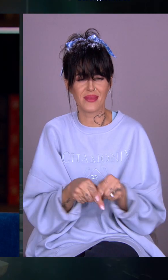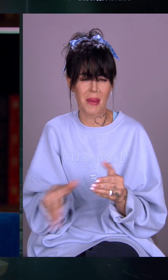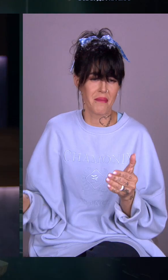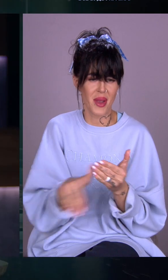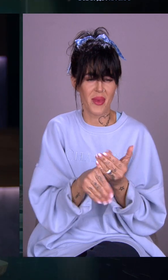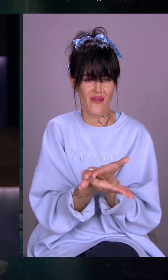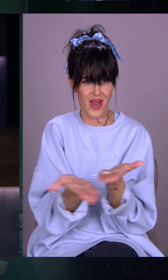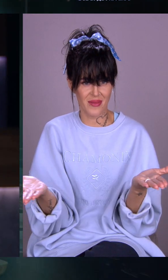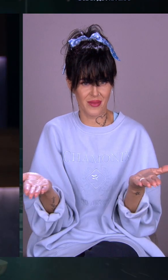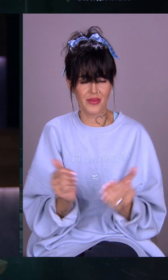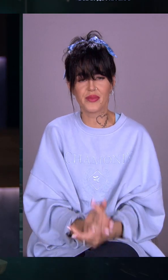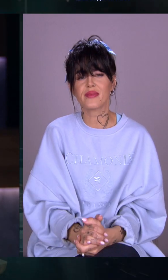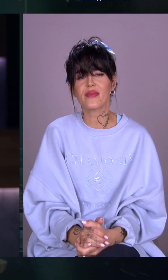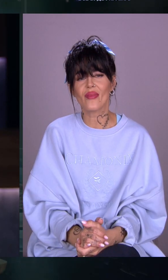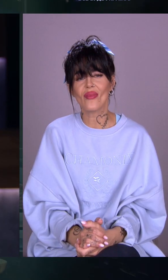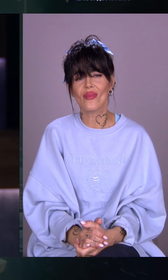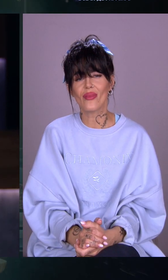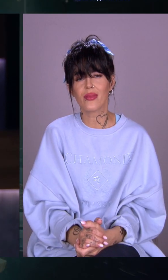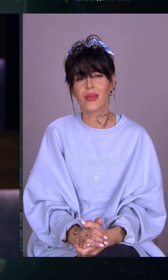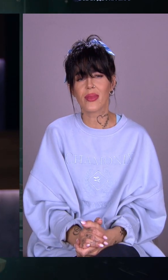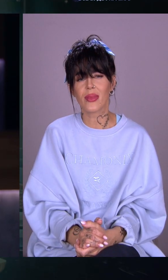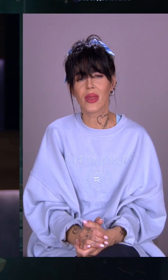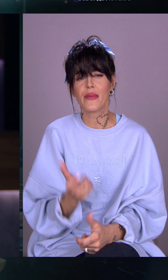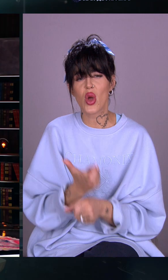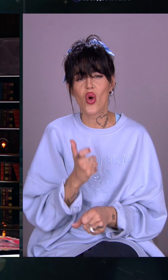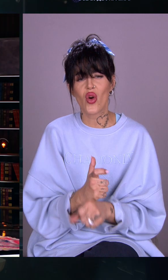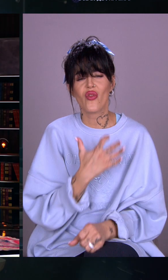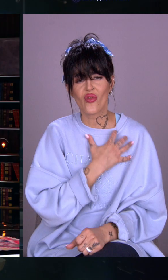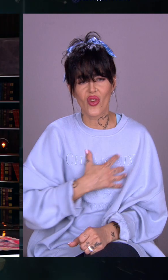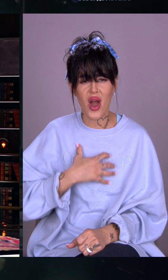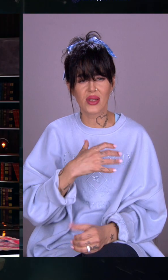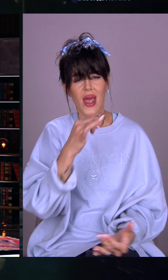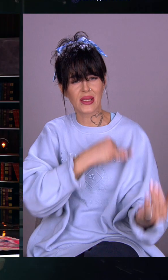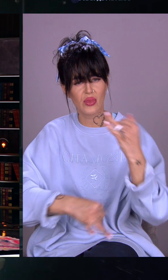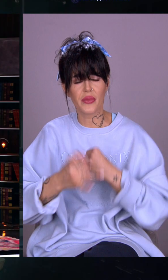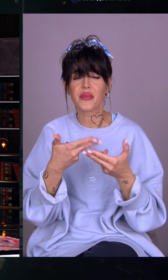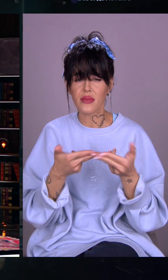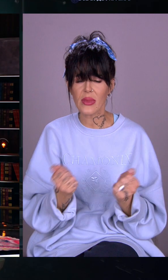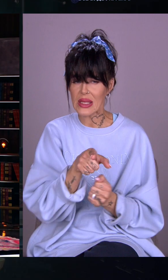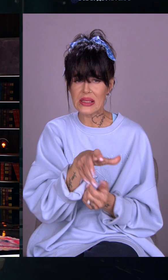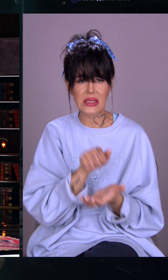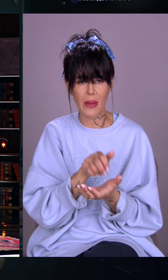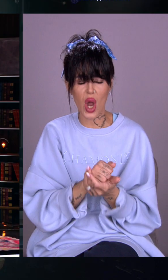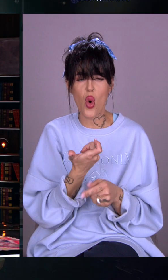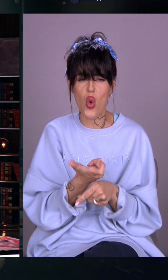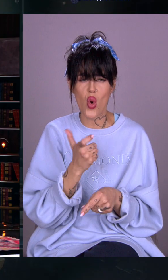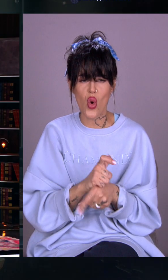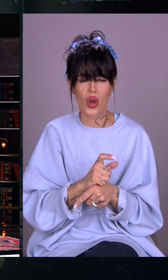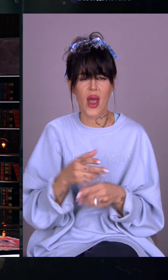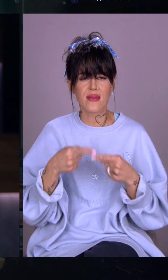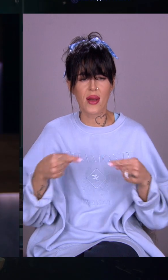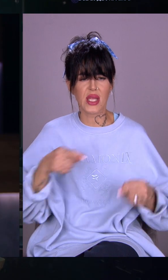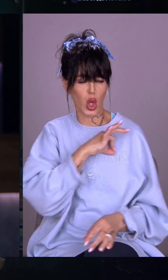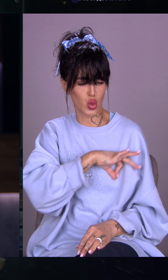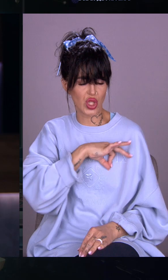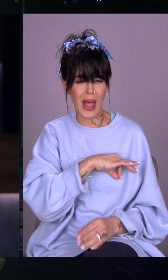Друзі, у нас сьогодні дуже серйозна і важлива розмова. І взагалі ви займаєтеся дуже складними юридичними питаннями. Тому ми дуже